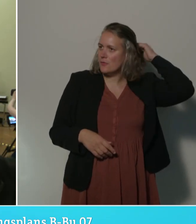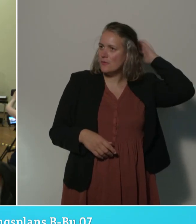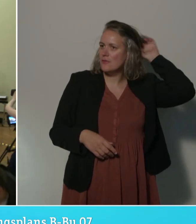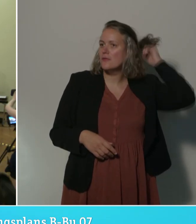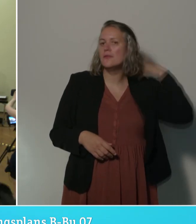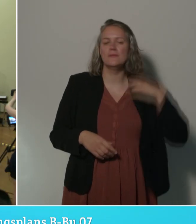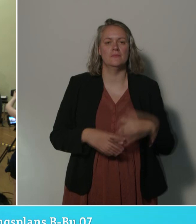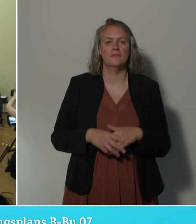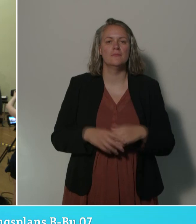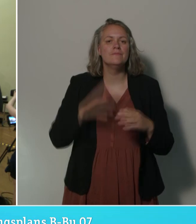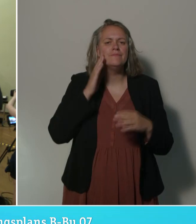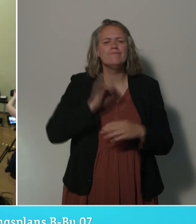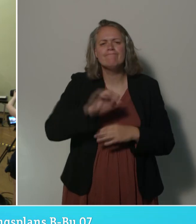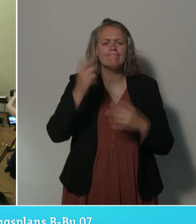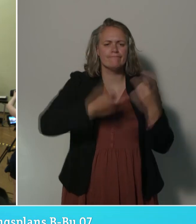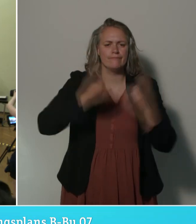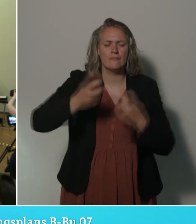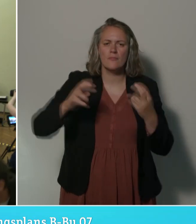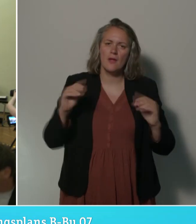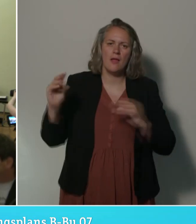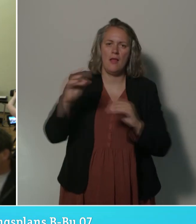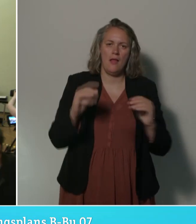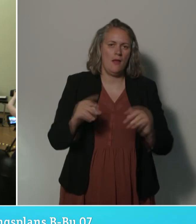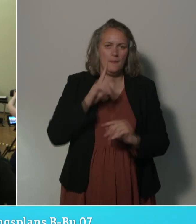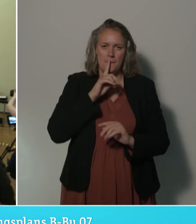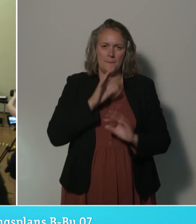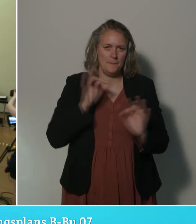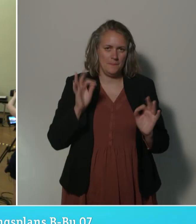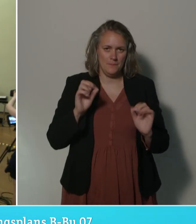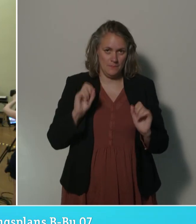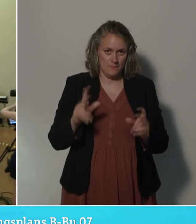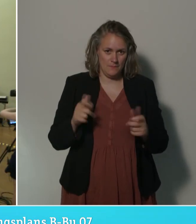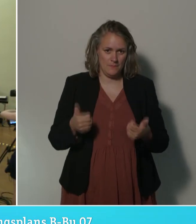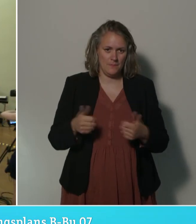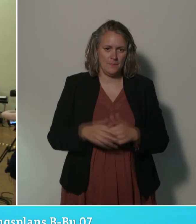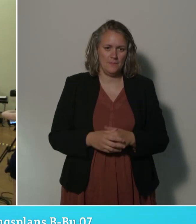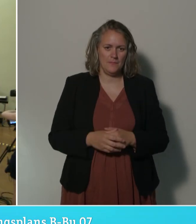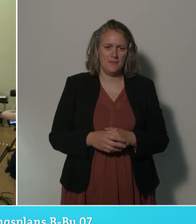Ich bitte Sie, sich zügig zu setzen und auch die Gespräche an den Tischen einzustellen.